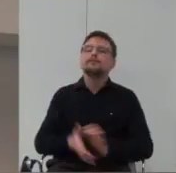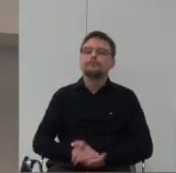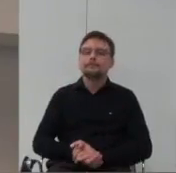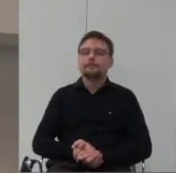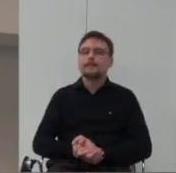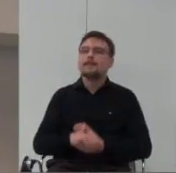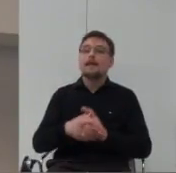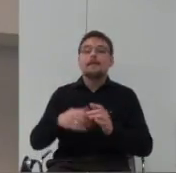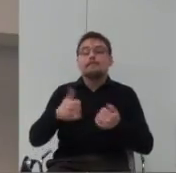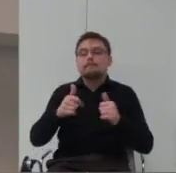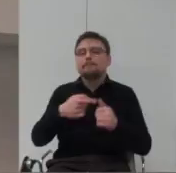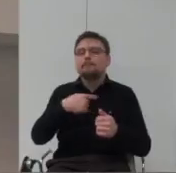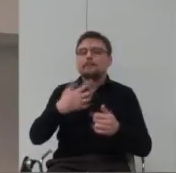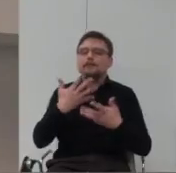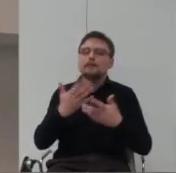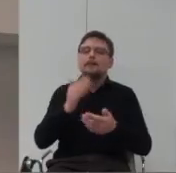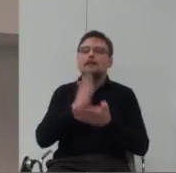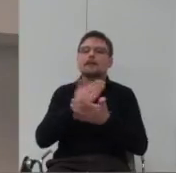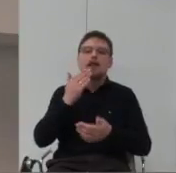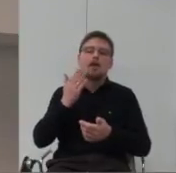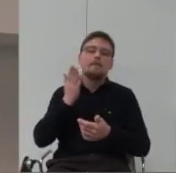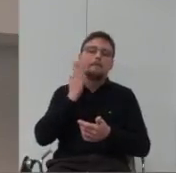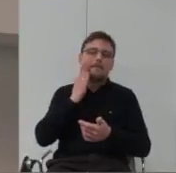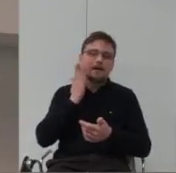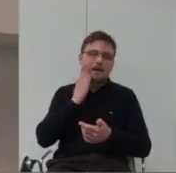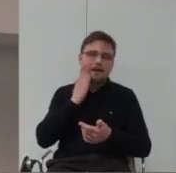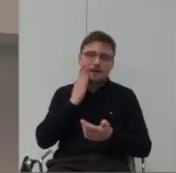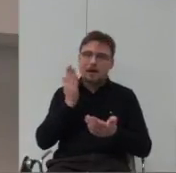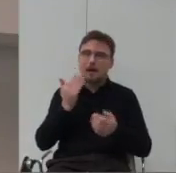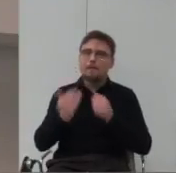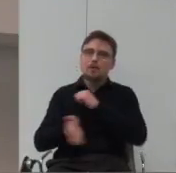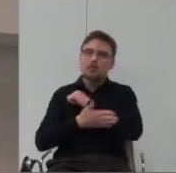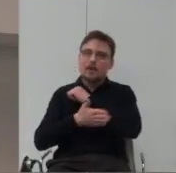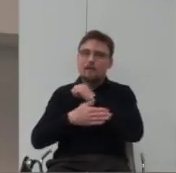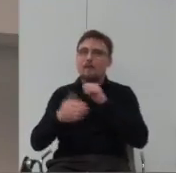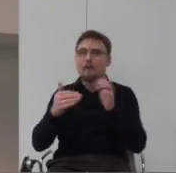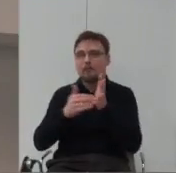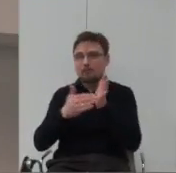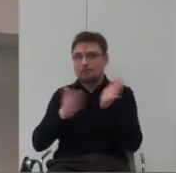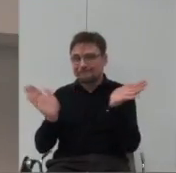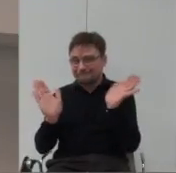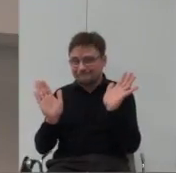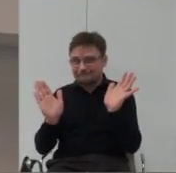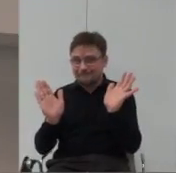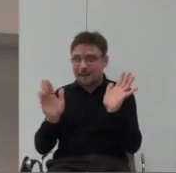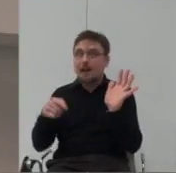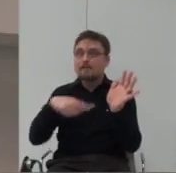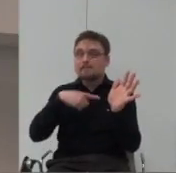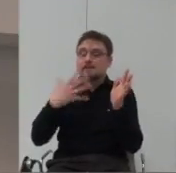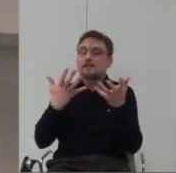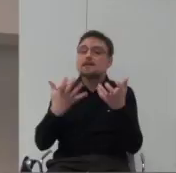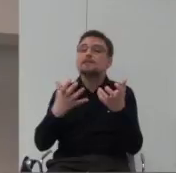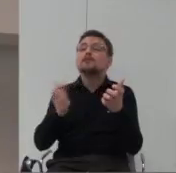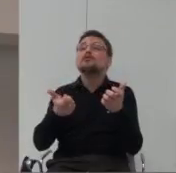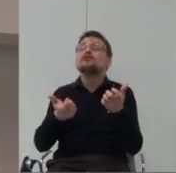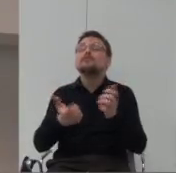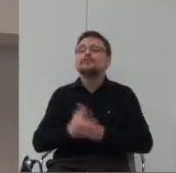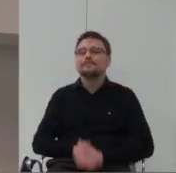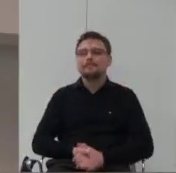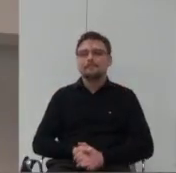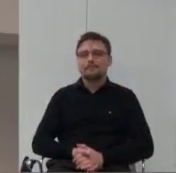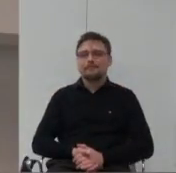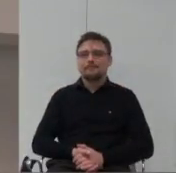to pewnie tego, żeby można nie tylko było spełnić swoje podstawowe potrzeby, jak